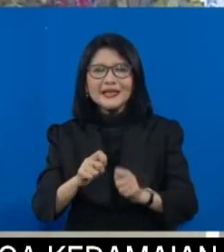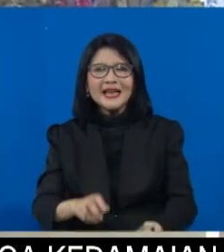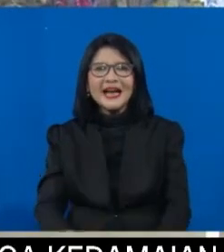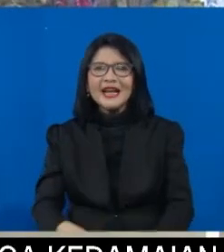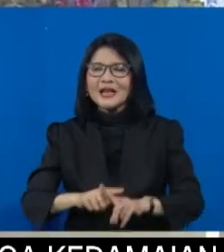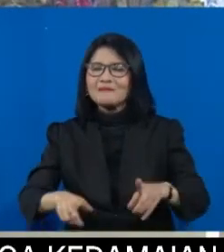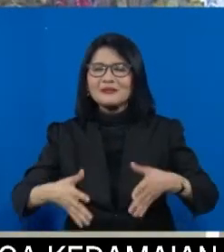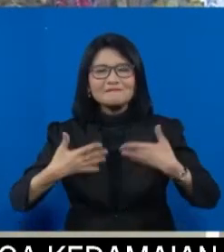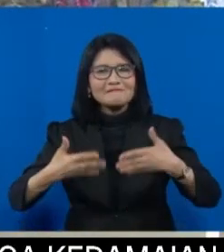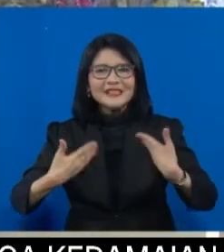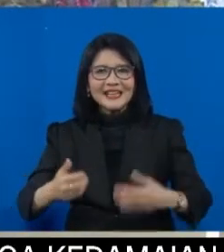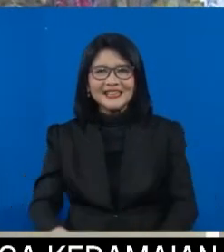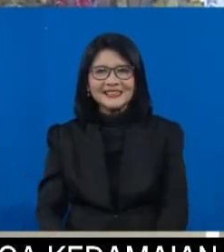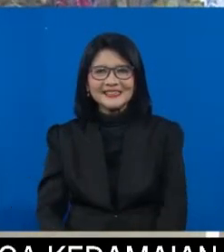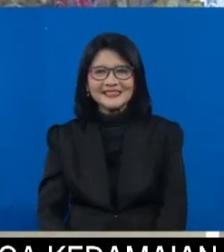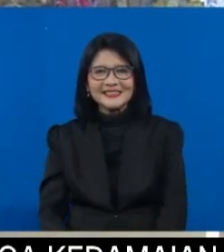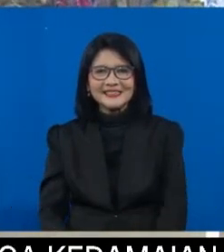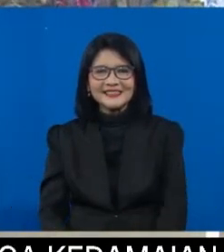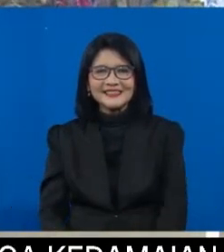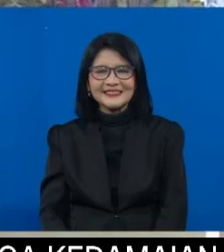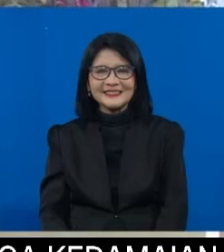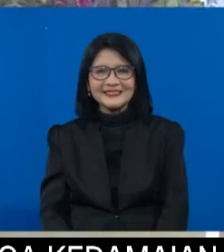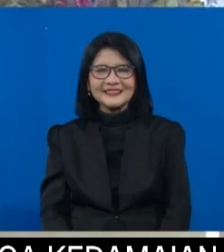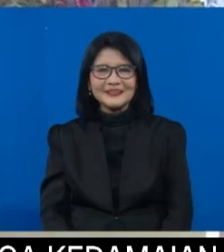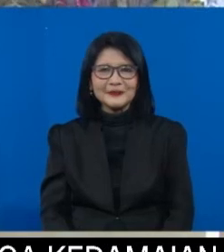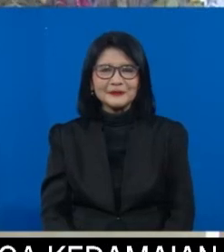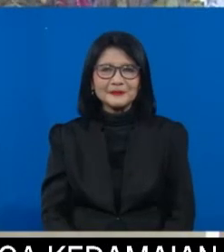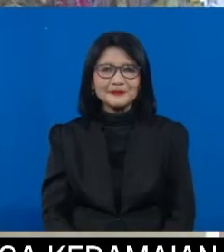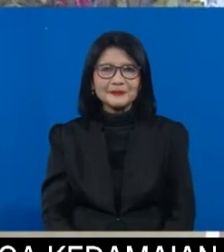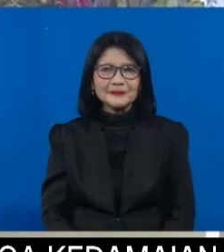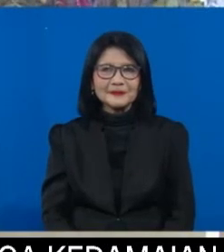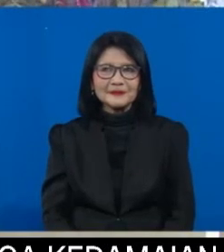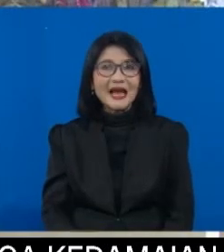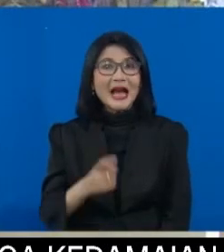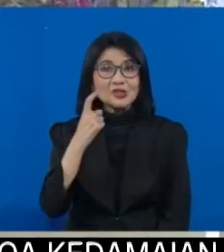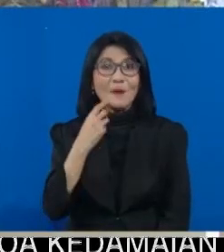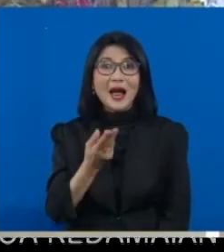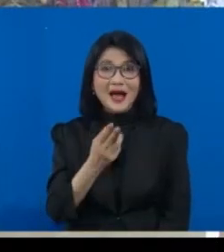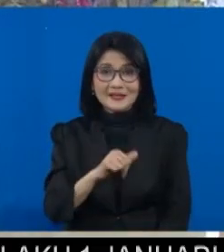Rizka Rizlia, Helmi Suryanegara, Kabupaten Bandung, Jawa Barat. Coba lagi ya.